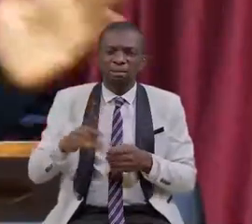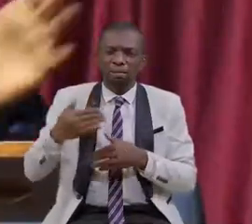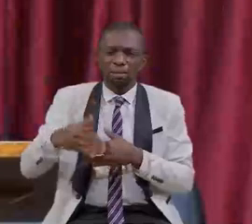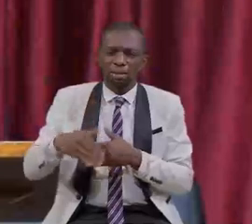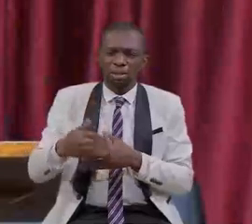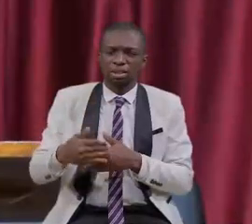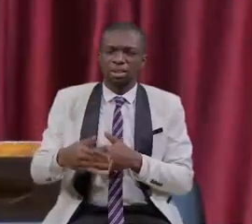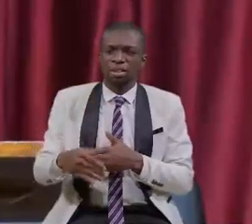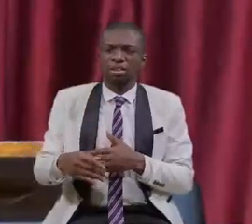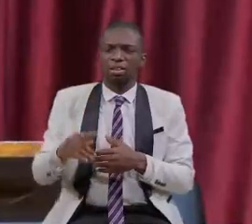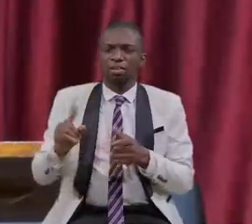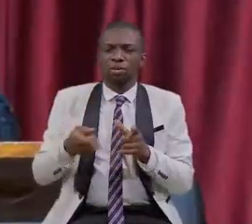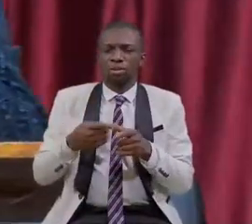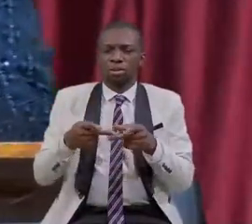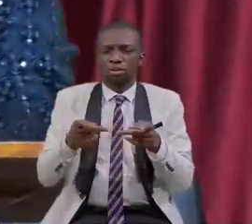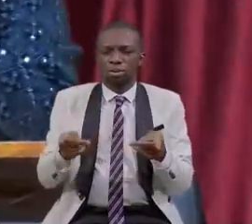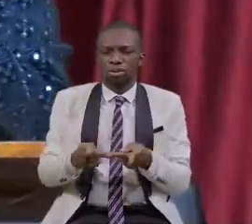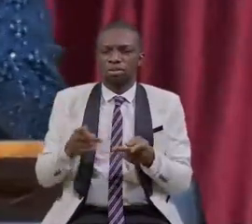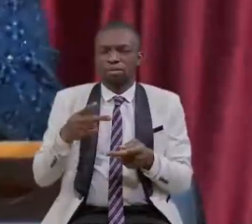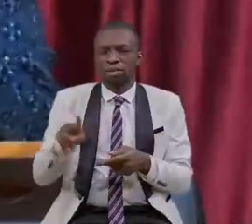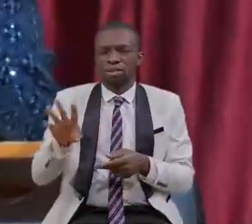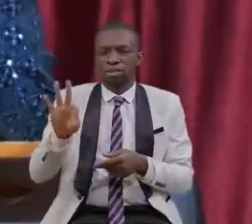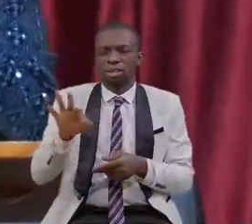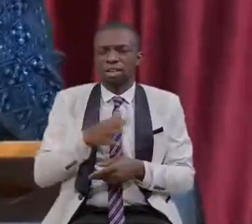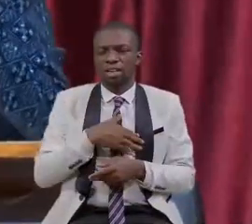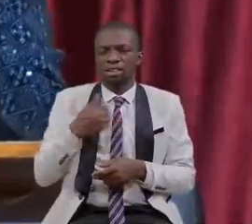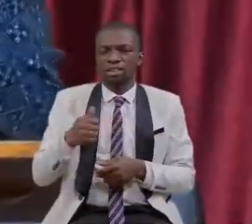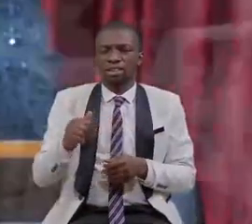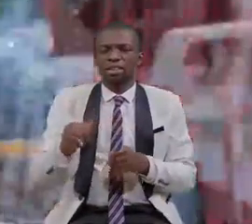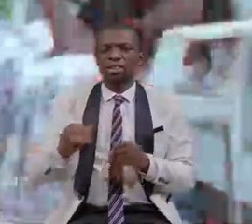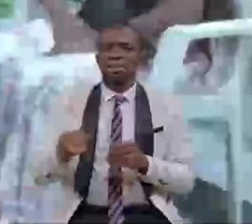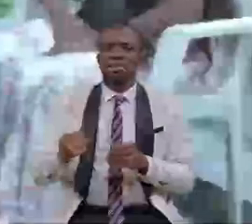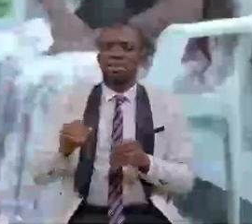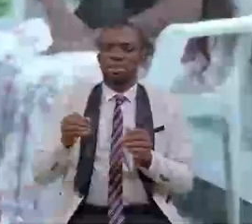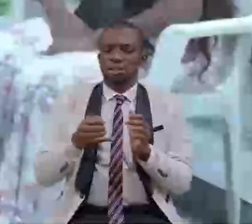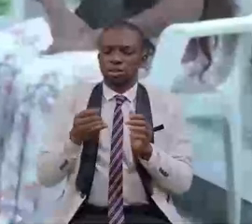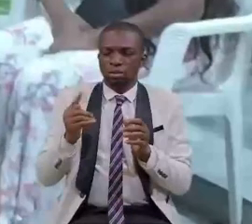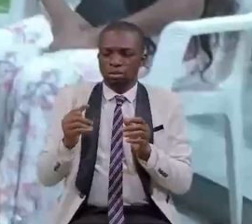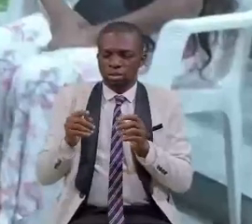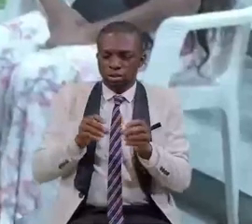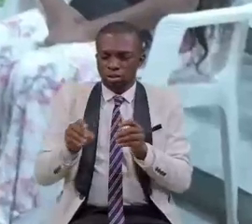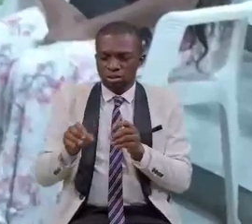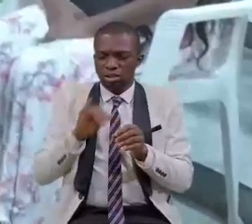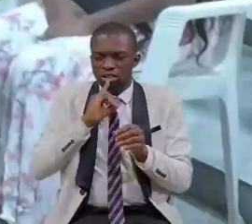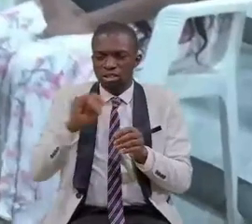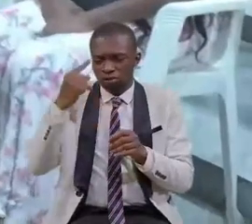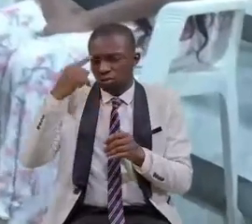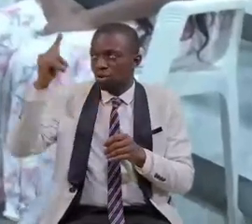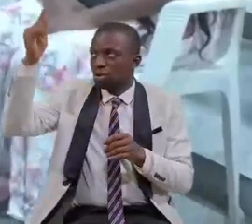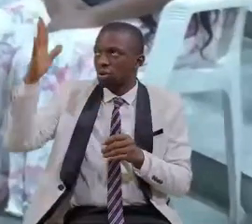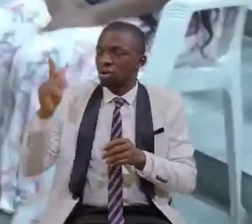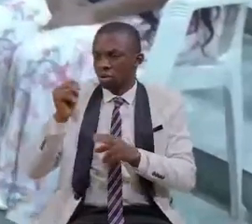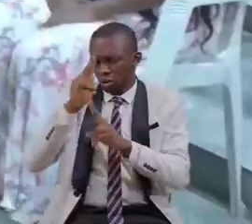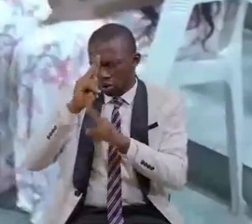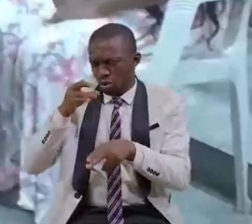La première partie, verset 9 au verset 10, s'adresse à Dieu, l'honneur de Dieu,